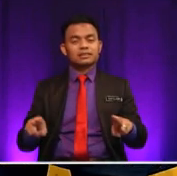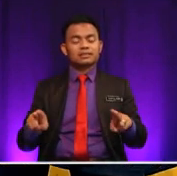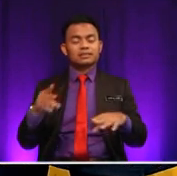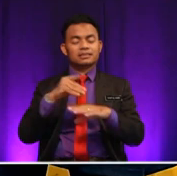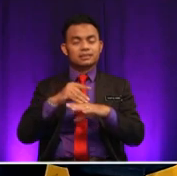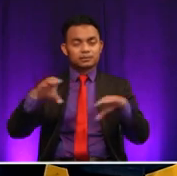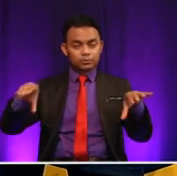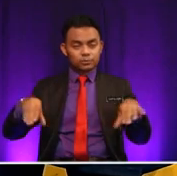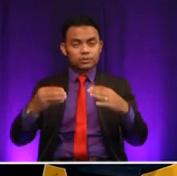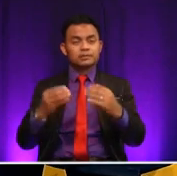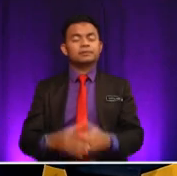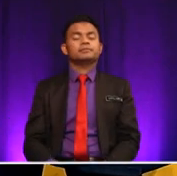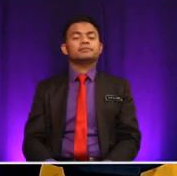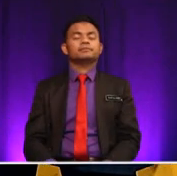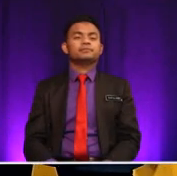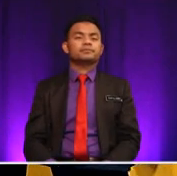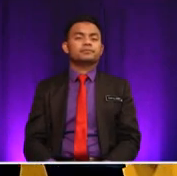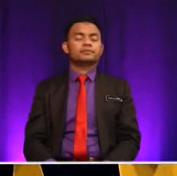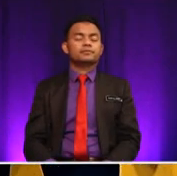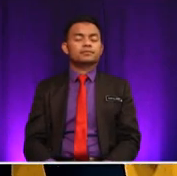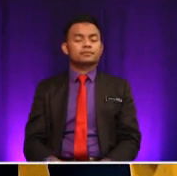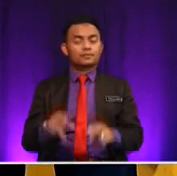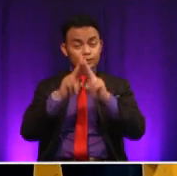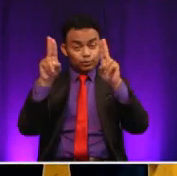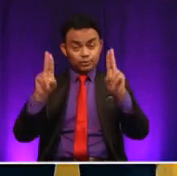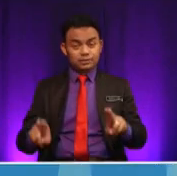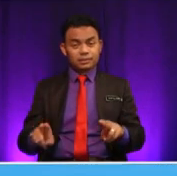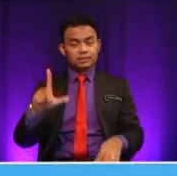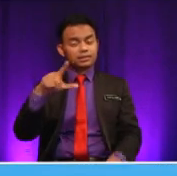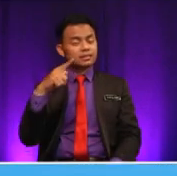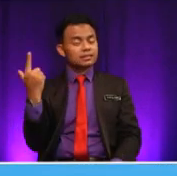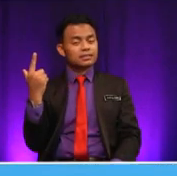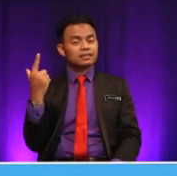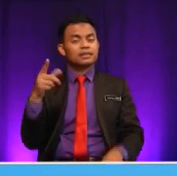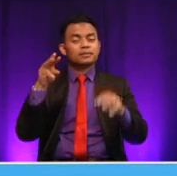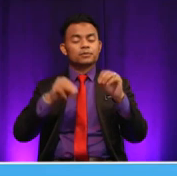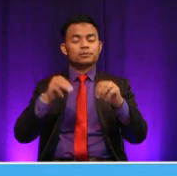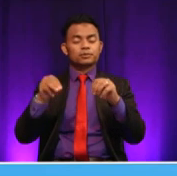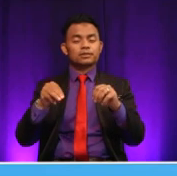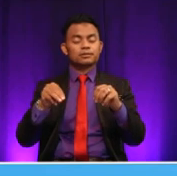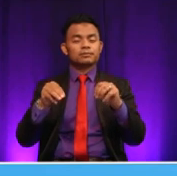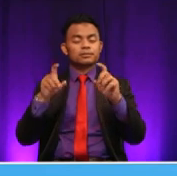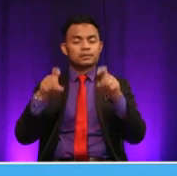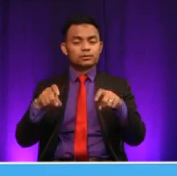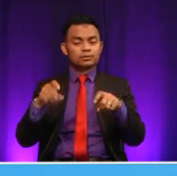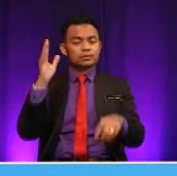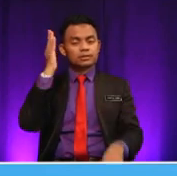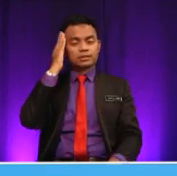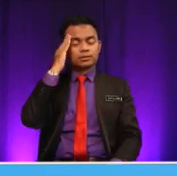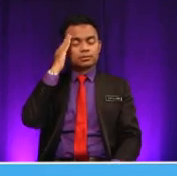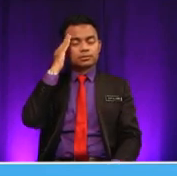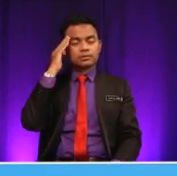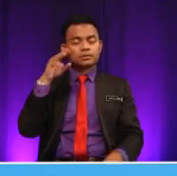diteruskan jadi Oke hujan lain hujan lain juga belajar bolu tahu oke Belajar